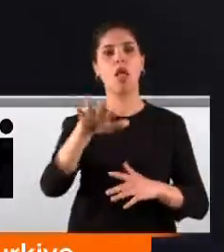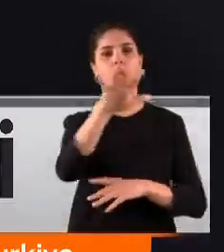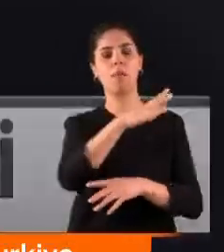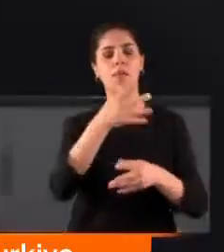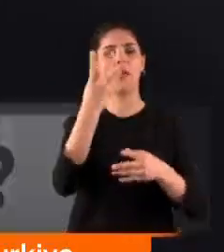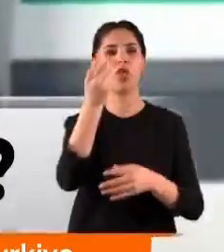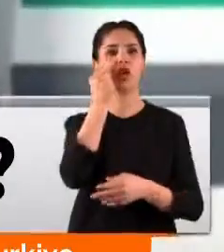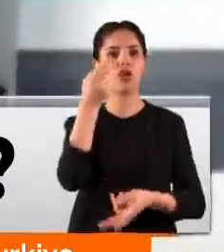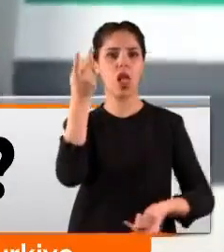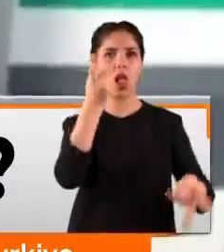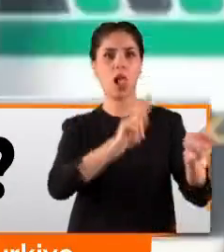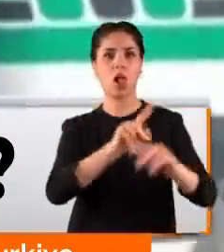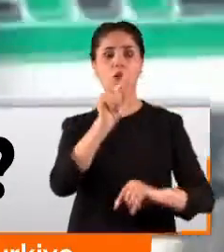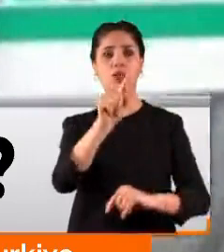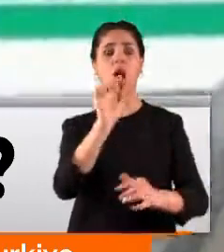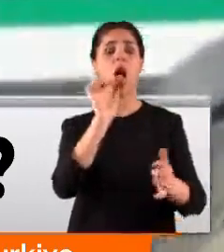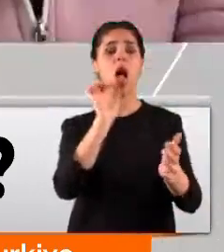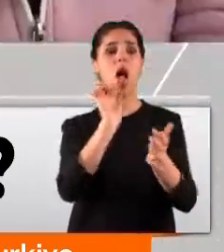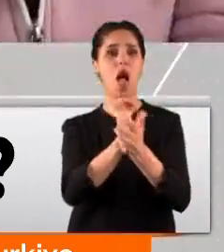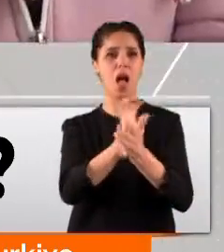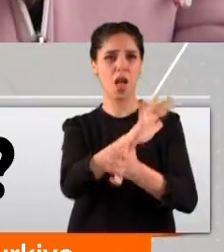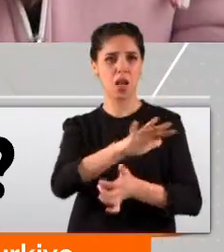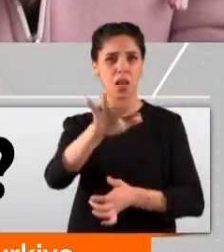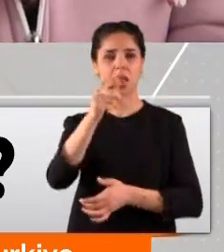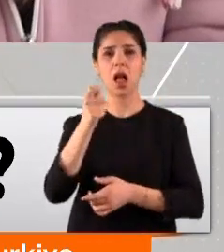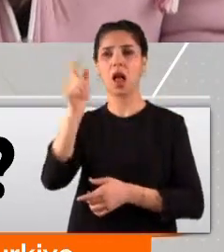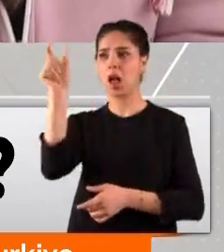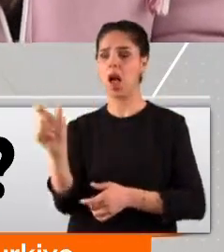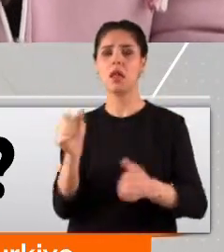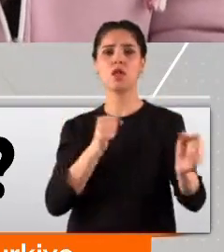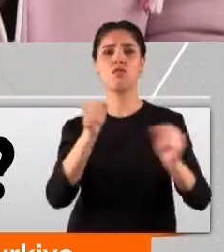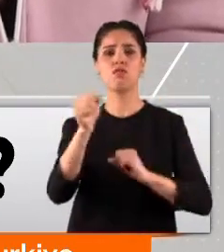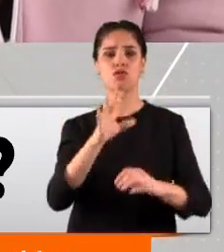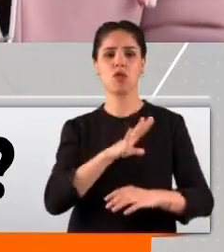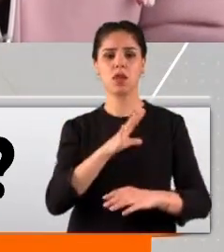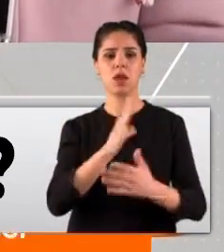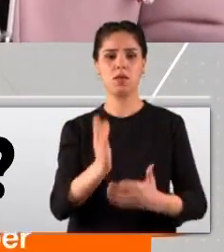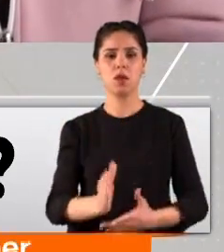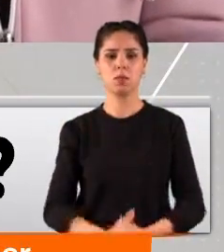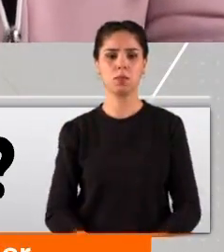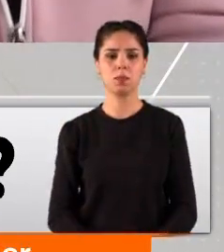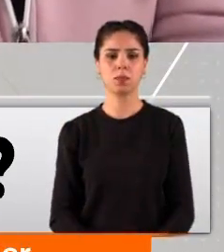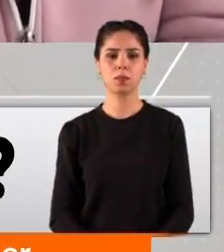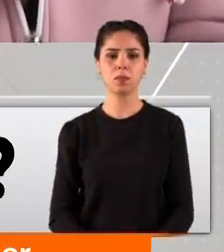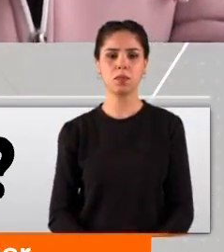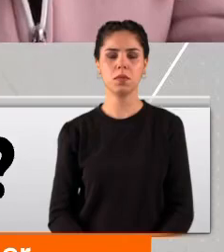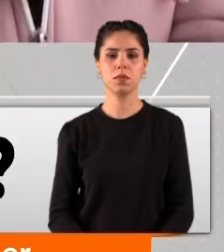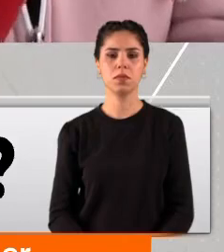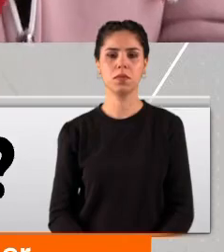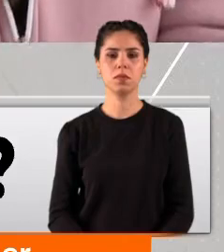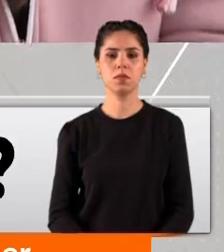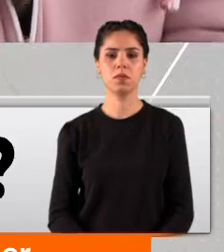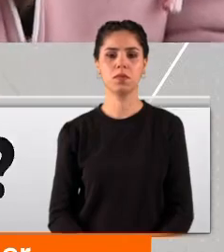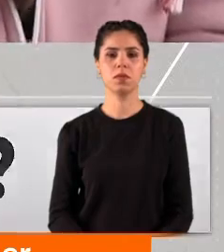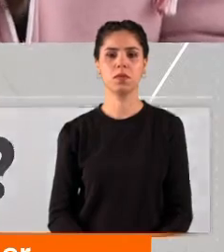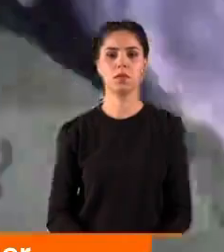otopsi ailenin katillere direndiğini doğruladı. Biraz boğuşmuşlar. Kuzenimle biraz boğuşulmuş. Anladım. O çok dayanmış,